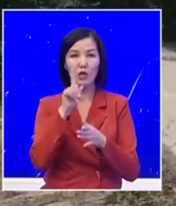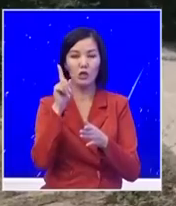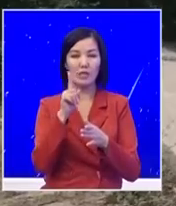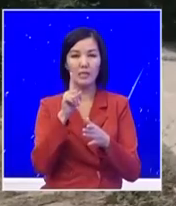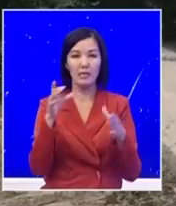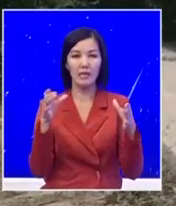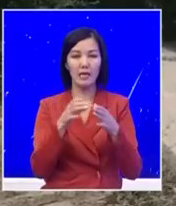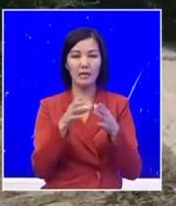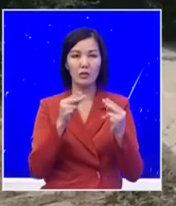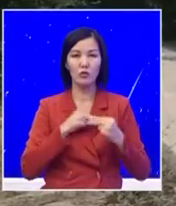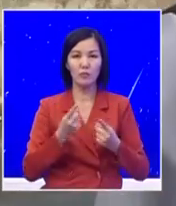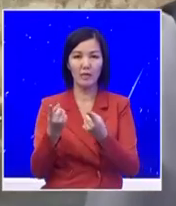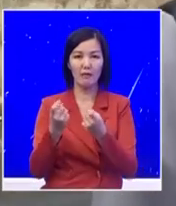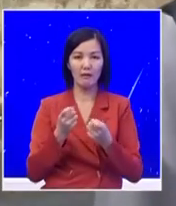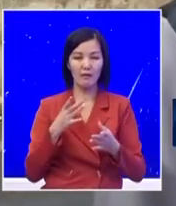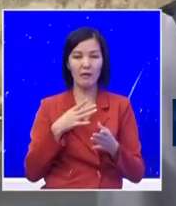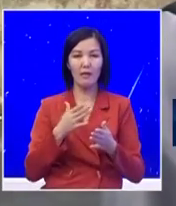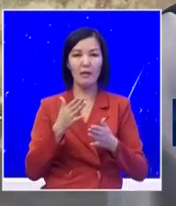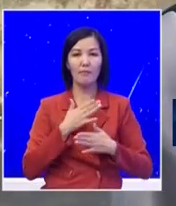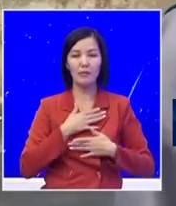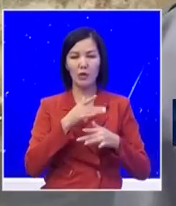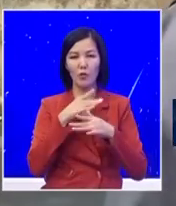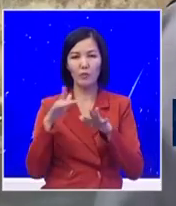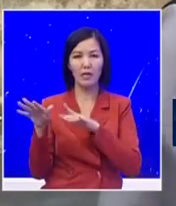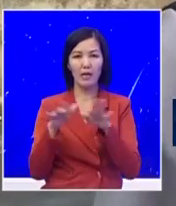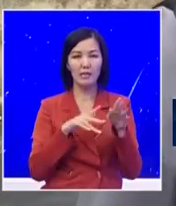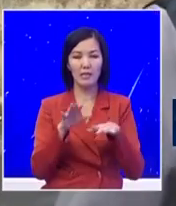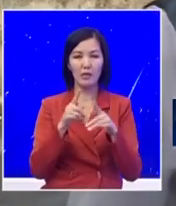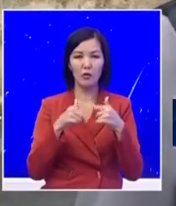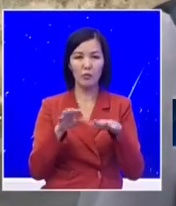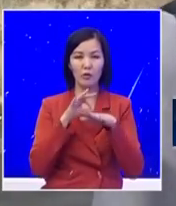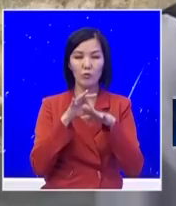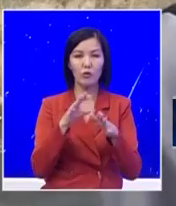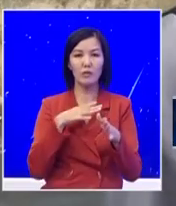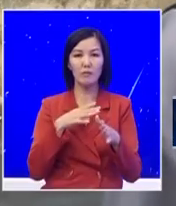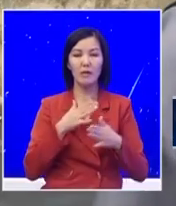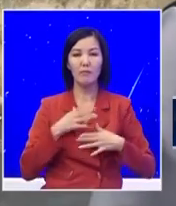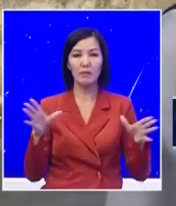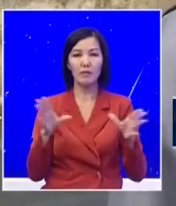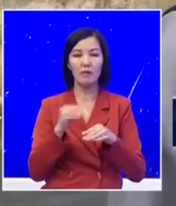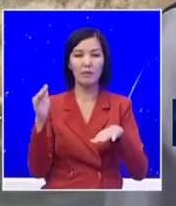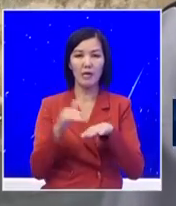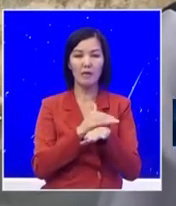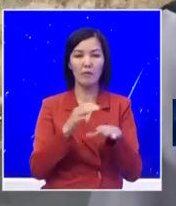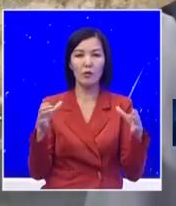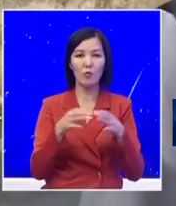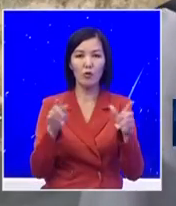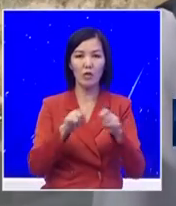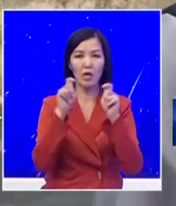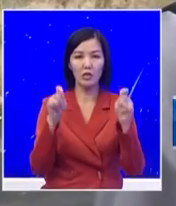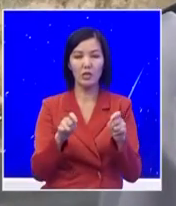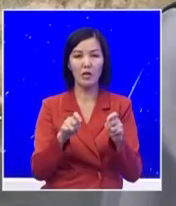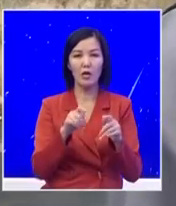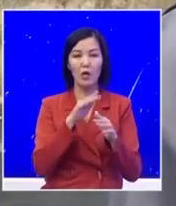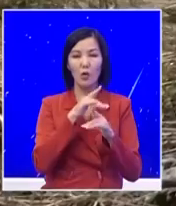аясында жұмысқа тартылған. Бізде көптеген акциялар ұйымдастырамыз. Және де біз біргеміз атты қайырымды қорын аштық. Ода біз көп